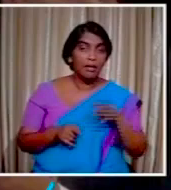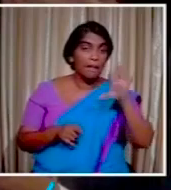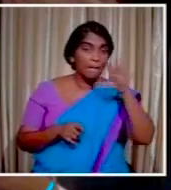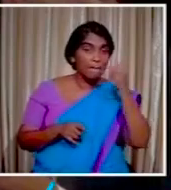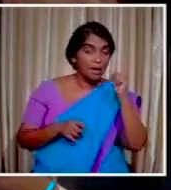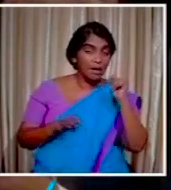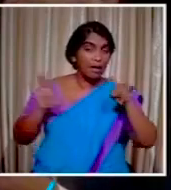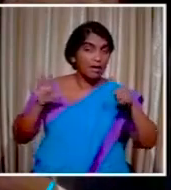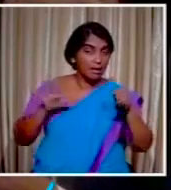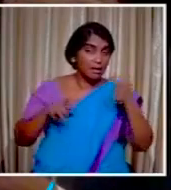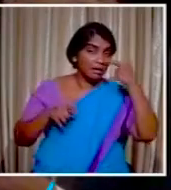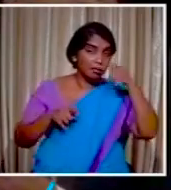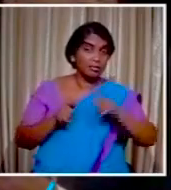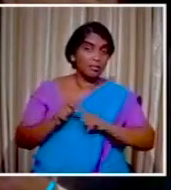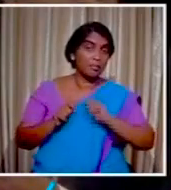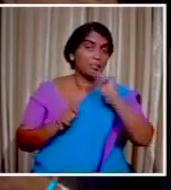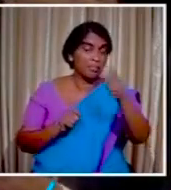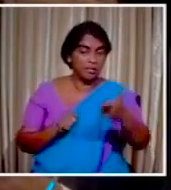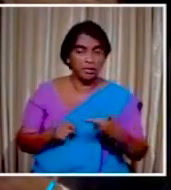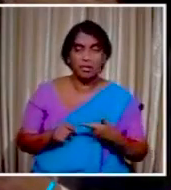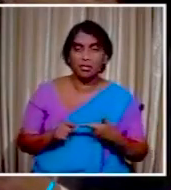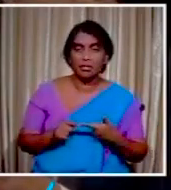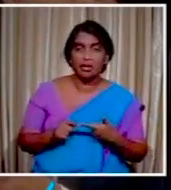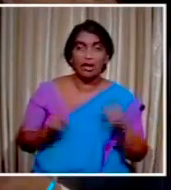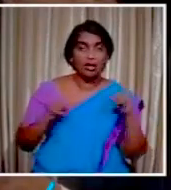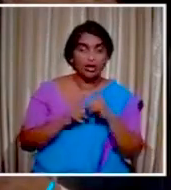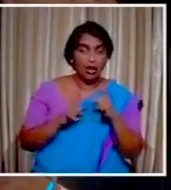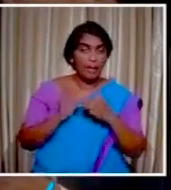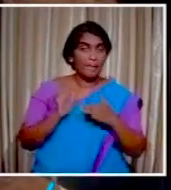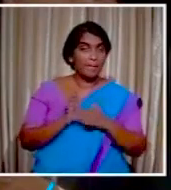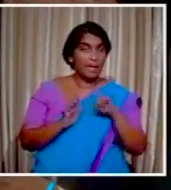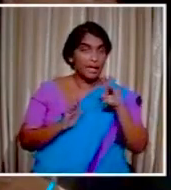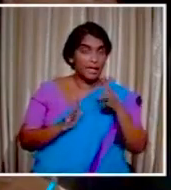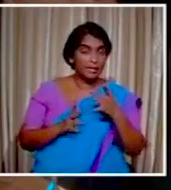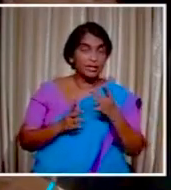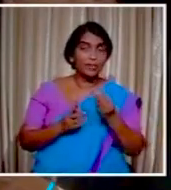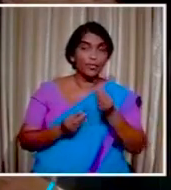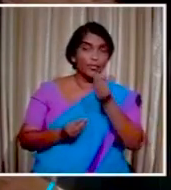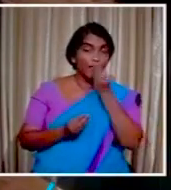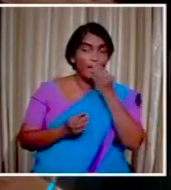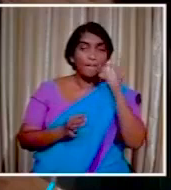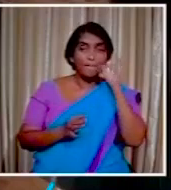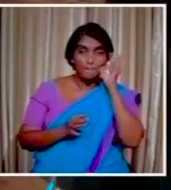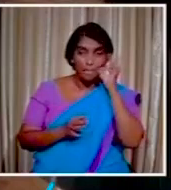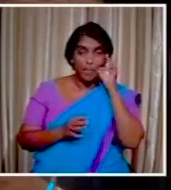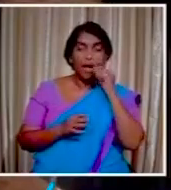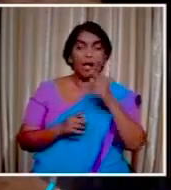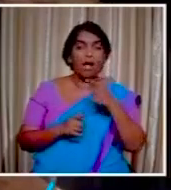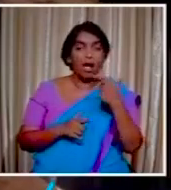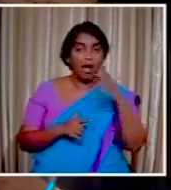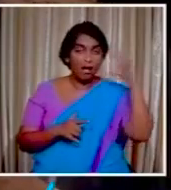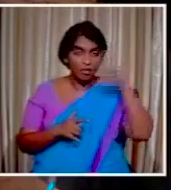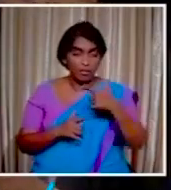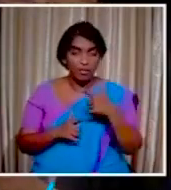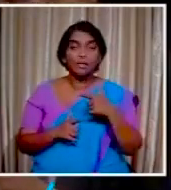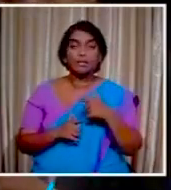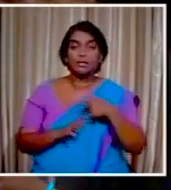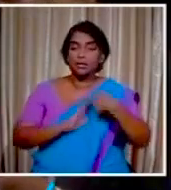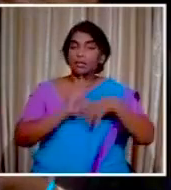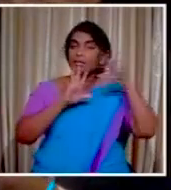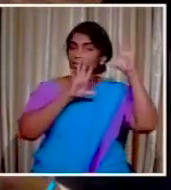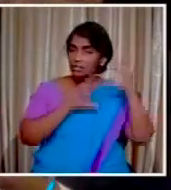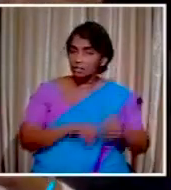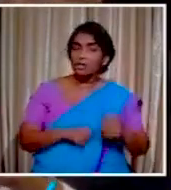550ක 600ක ඉන්ධන බිලට දෙන්නත් ඕන. ඩොලර් මිලියන 100ක අත්‍යවශ්‍ය ආහාර ටික, පරිප්පු ටික, හාල් මැස්සෝ ටික මේ රටට ආනයනය